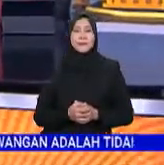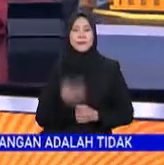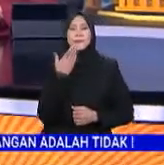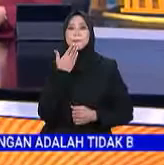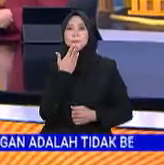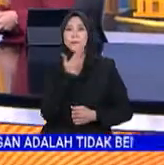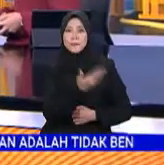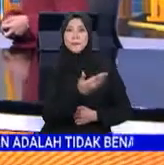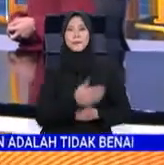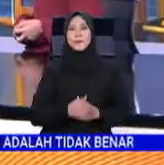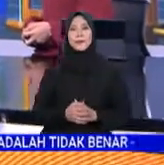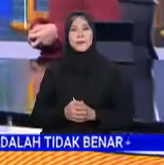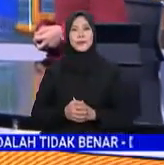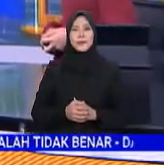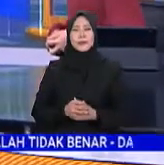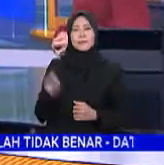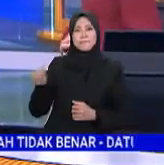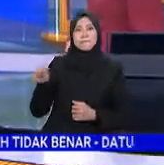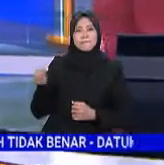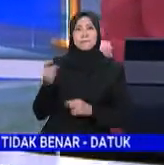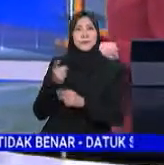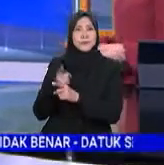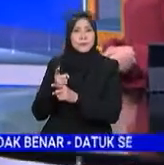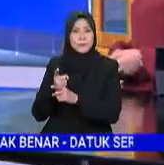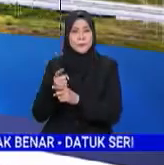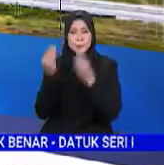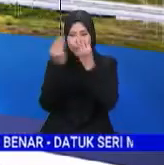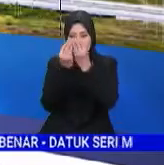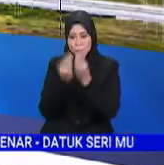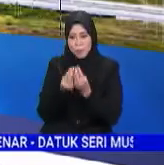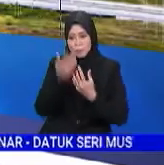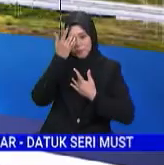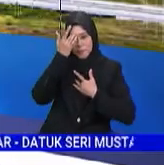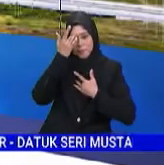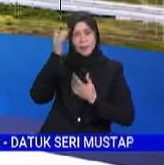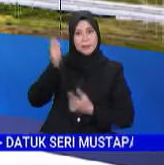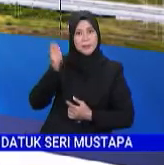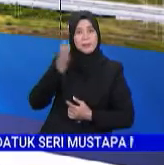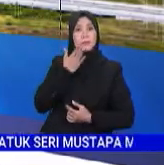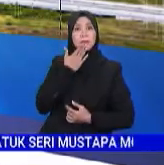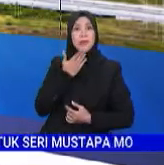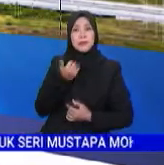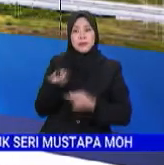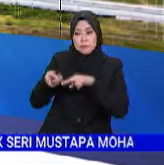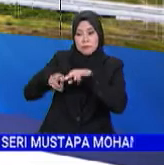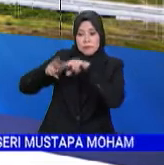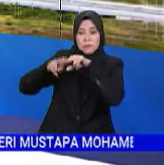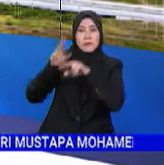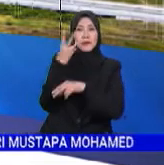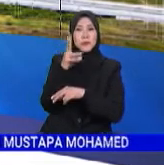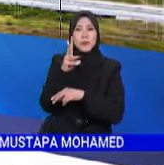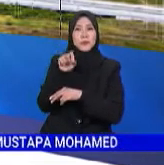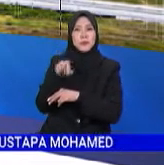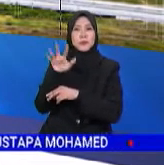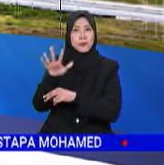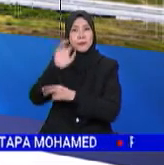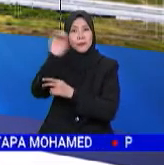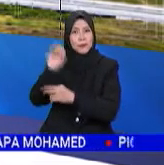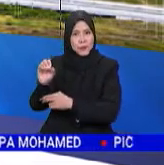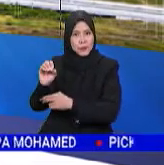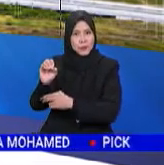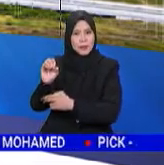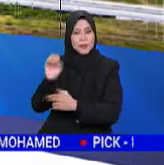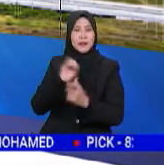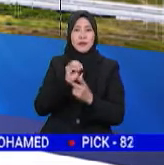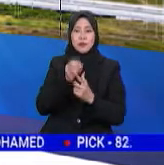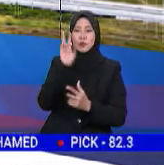Terima kasih. Ya, betul. Jumlah pesakit diabetes di negeri ini meningkat 16.5%